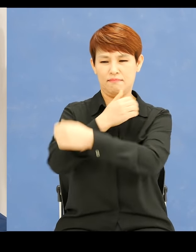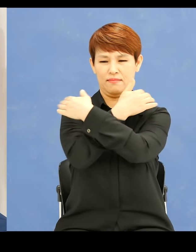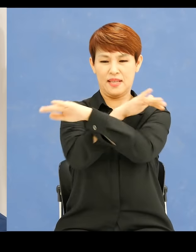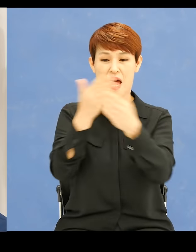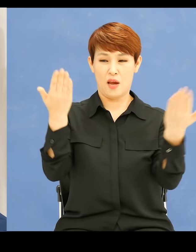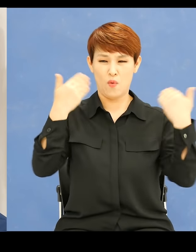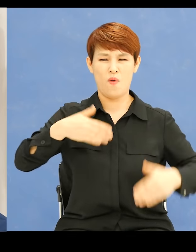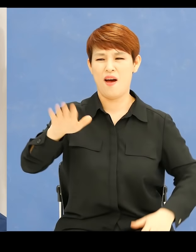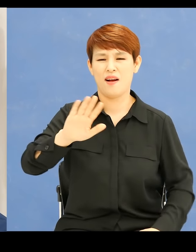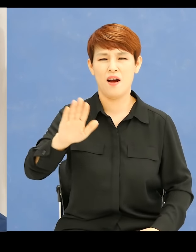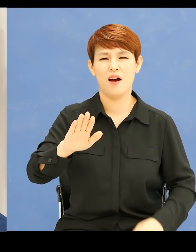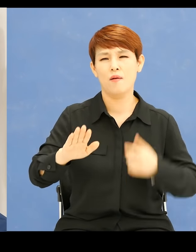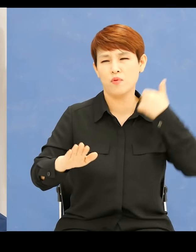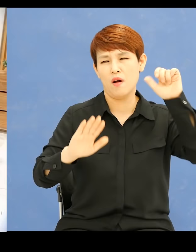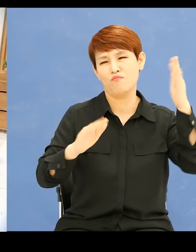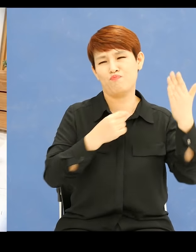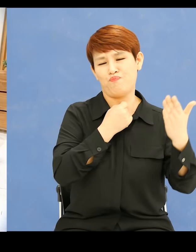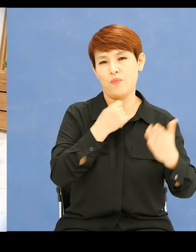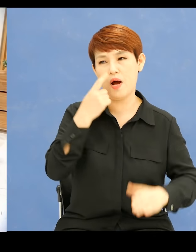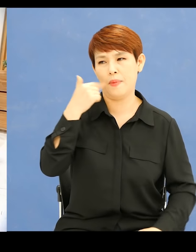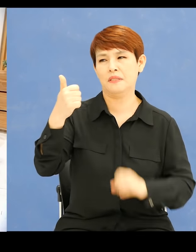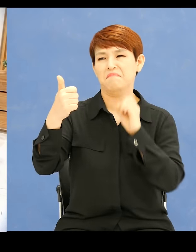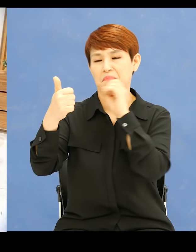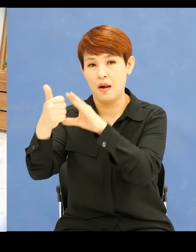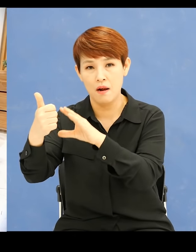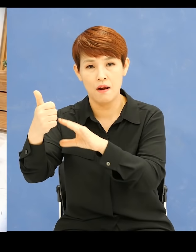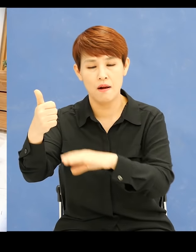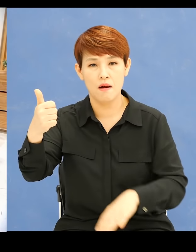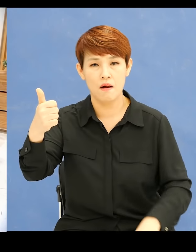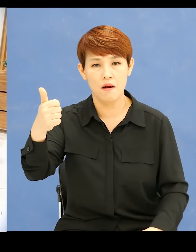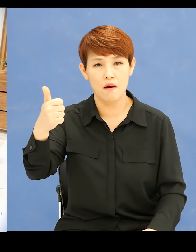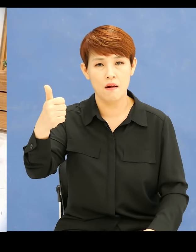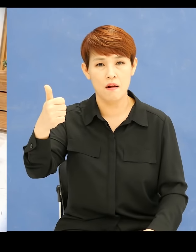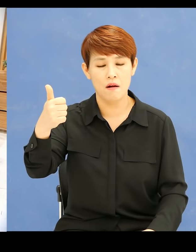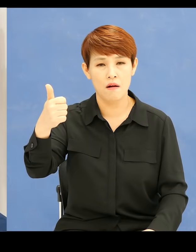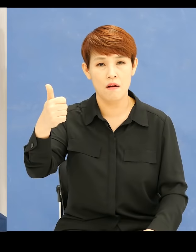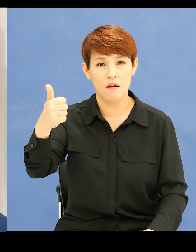그냥 신학교 가서 목사 돼야 되겠습니다. 예. 이렇게 이야기를 하니까